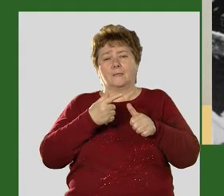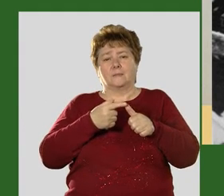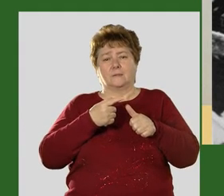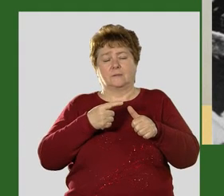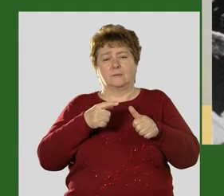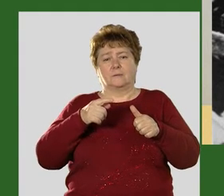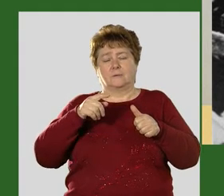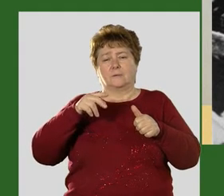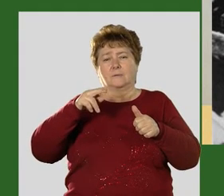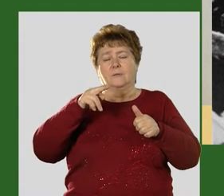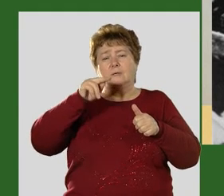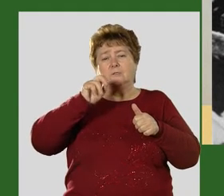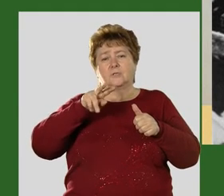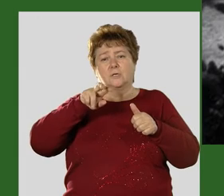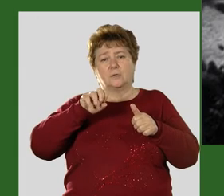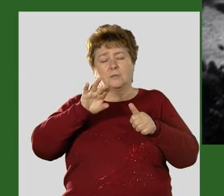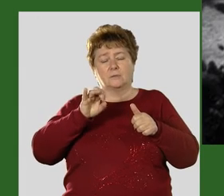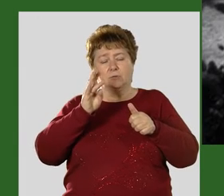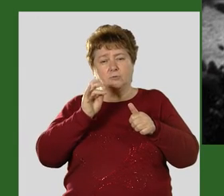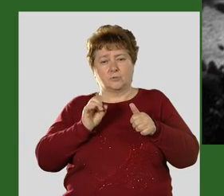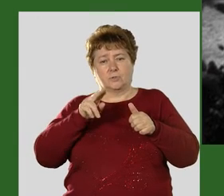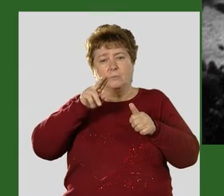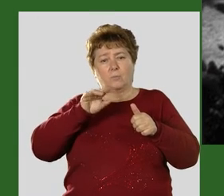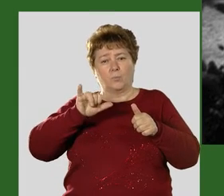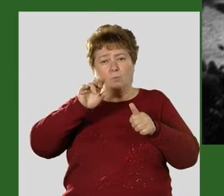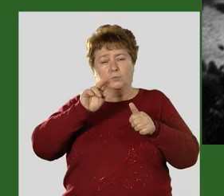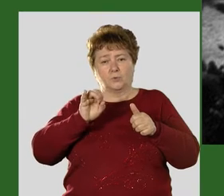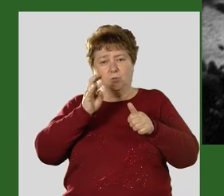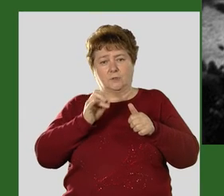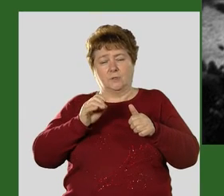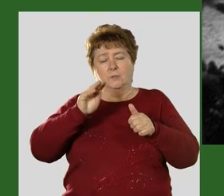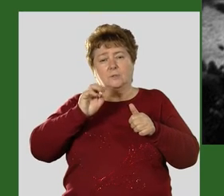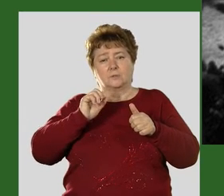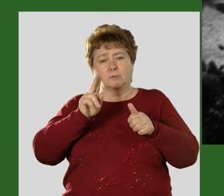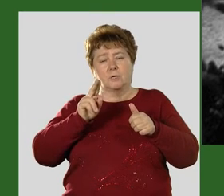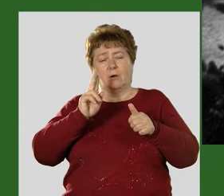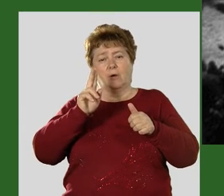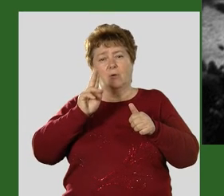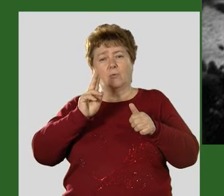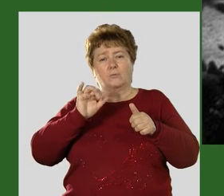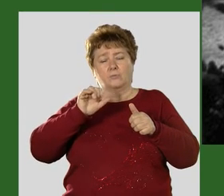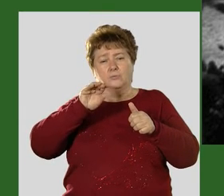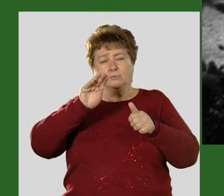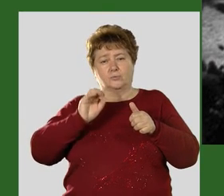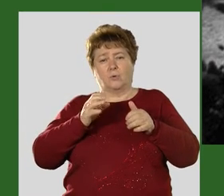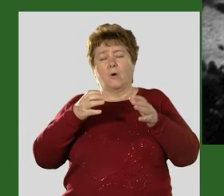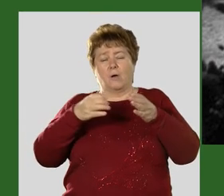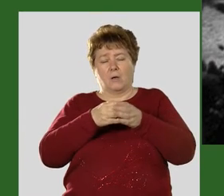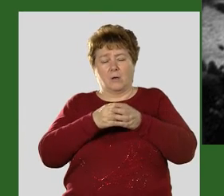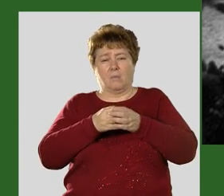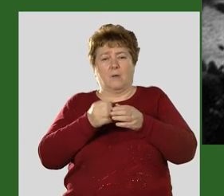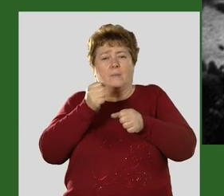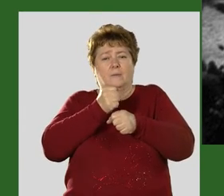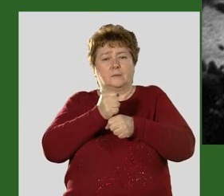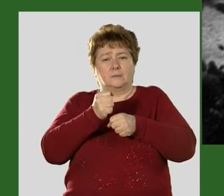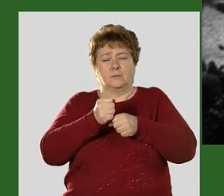называемую пучину Челленджера. В дальнейшем Жак Ив Кусто и его команда